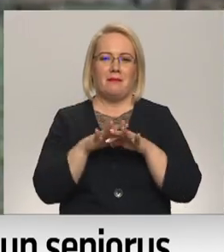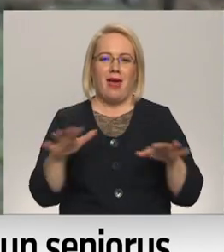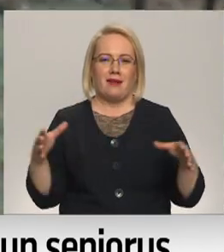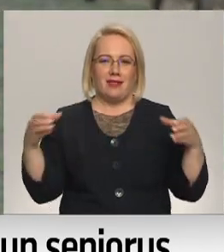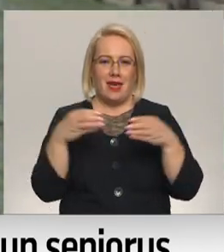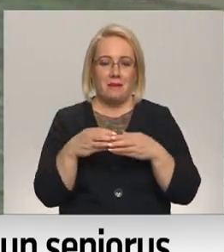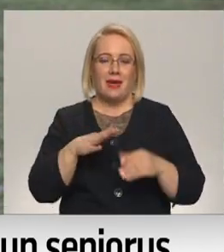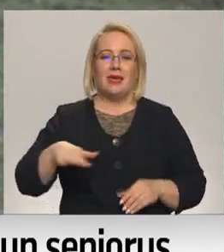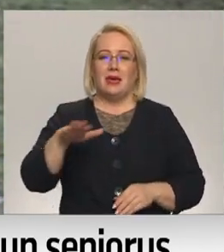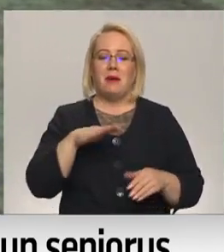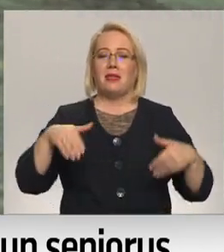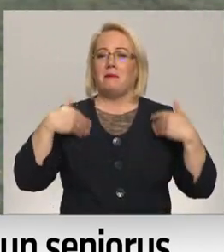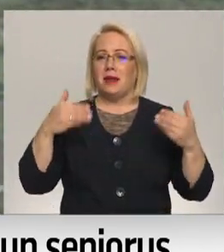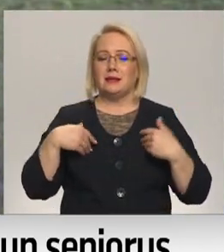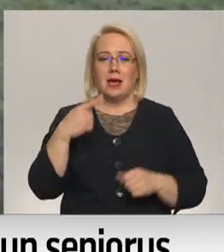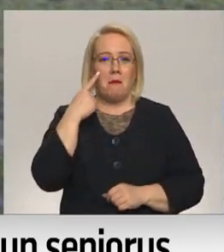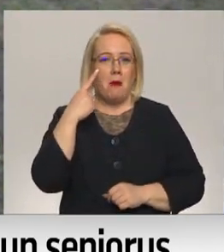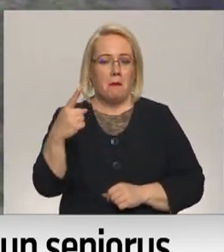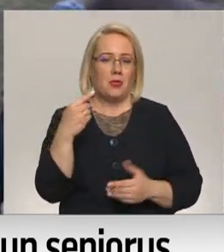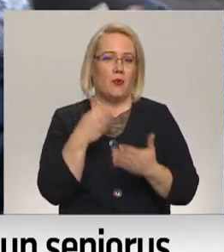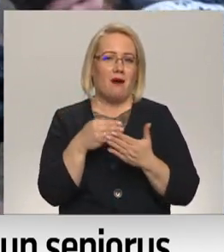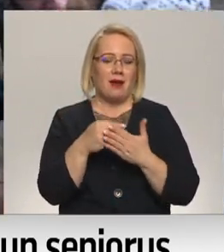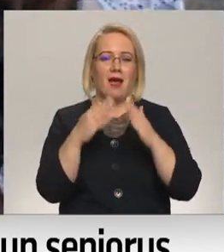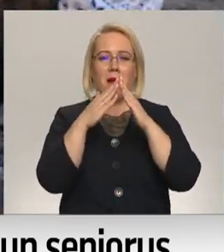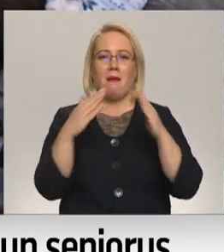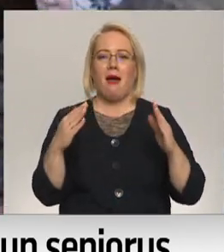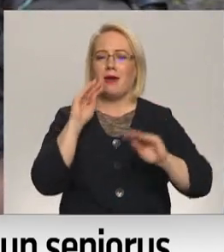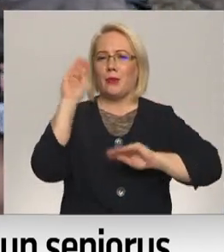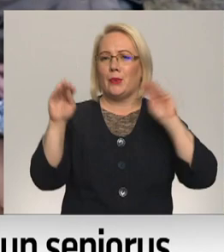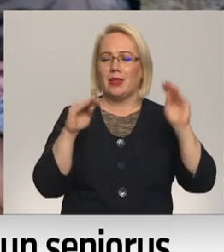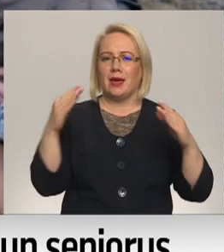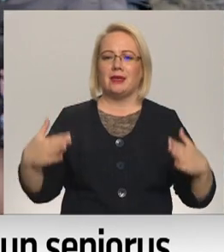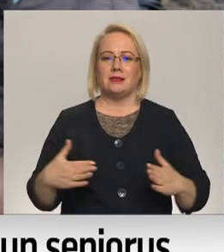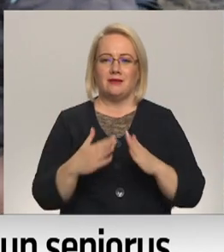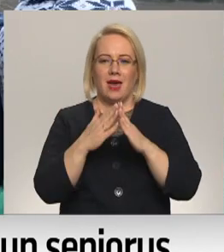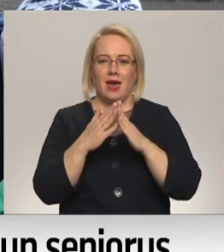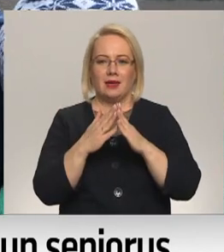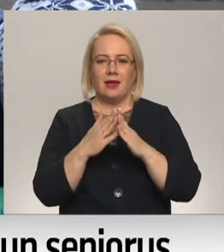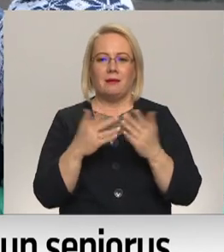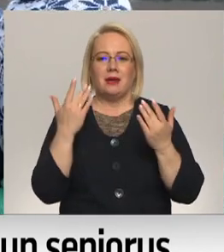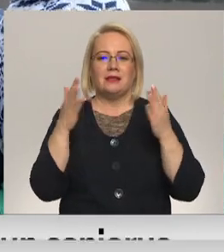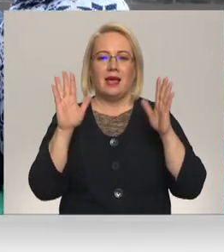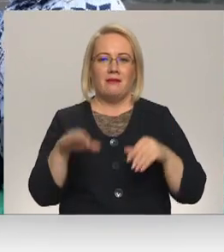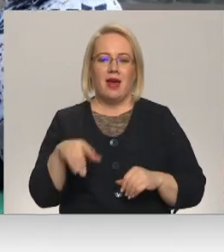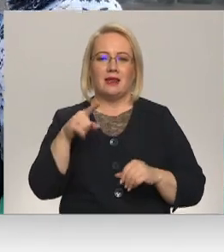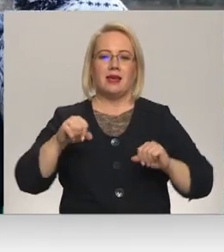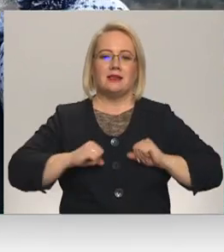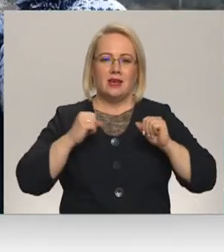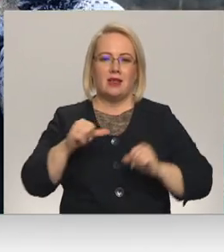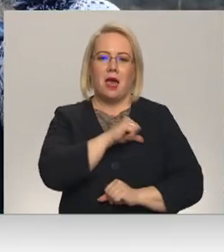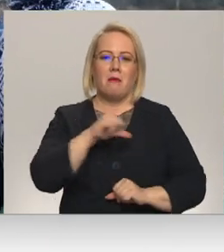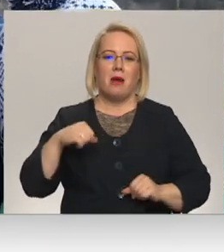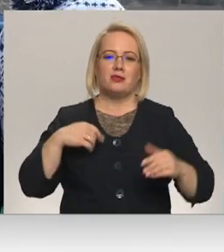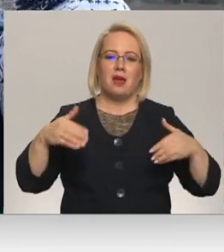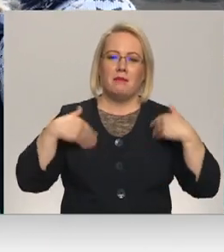Armands. Ģimene arī priecājas, ka pamanīts un novērtēts kā māja rotāta svētkiem. Cik vairam tik cenšamies tā, lai ir, lai pašiem prieks un citiem